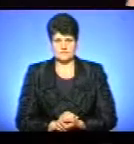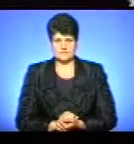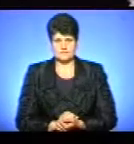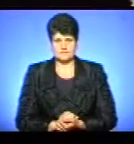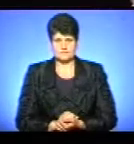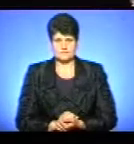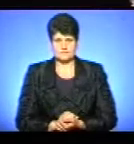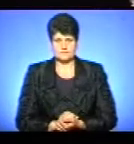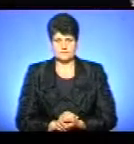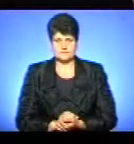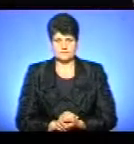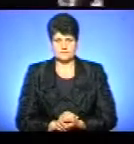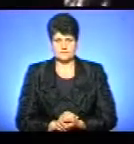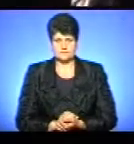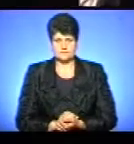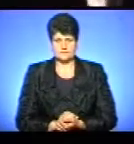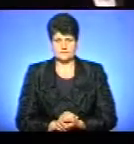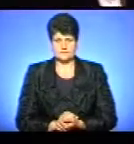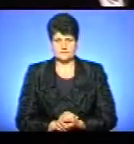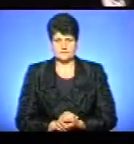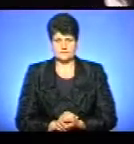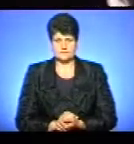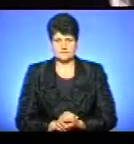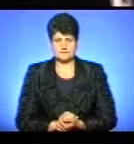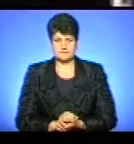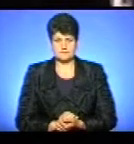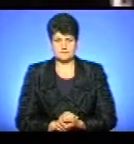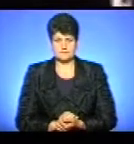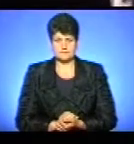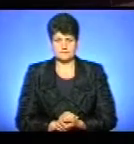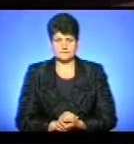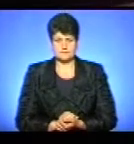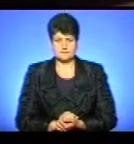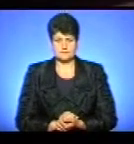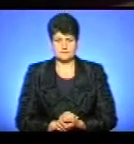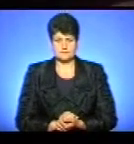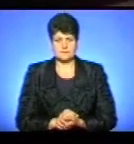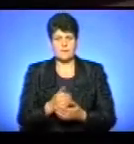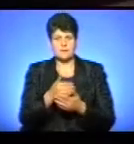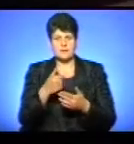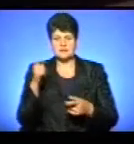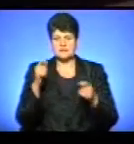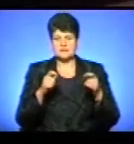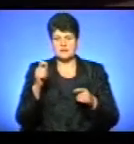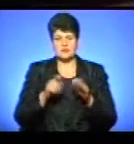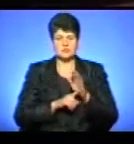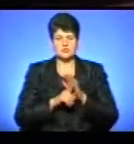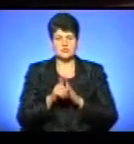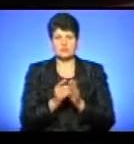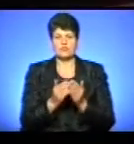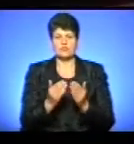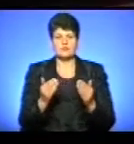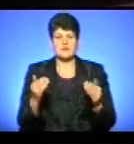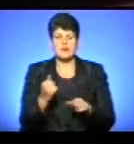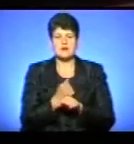Ой, Перед фестивальним початком вистави